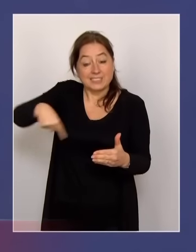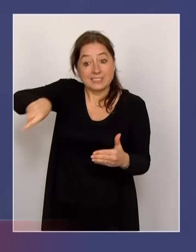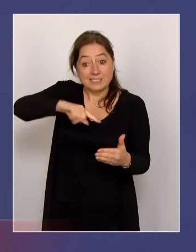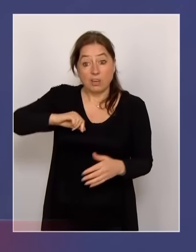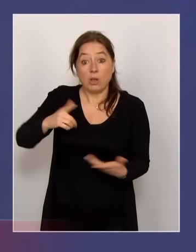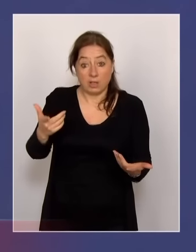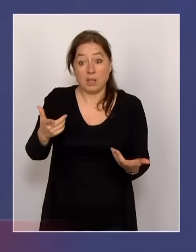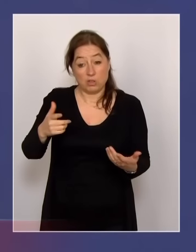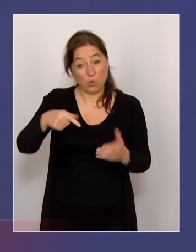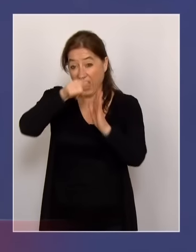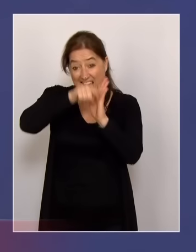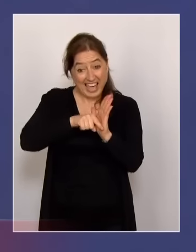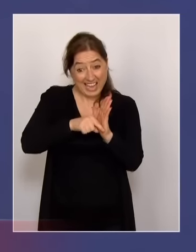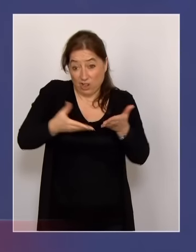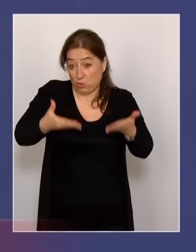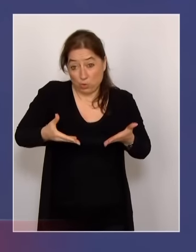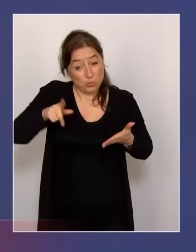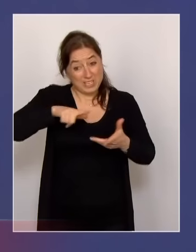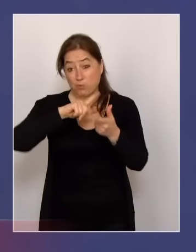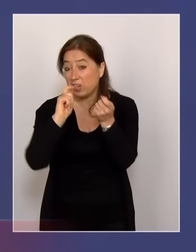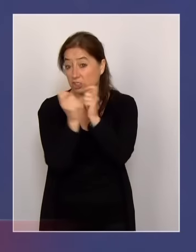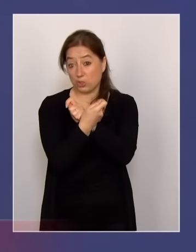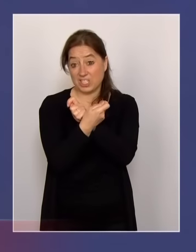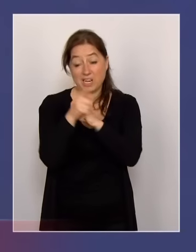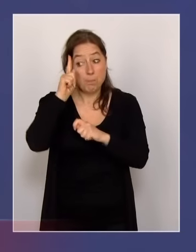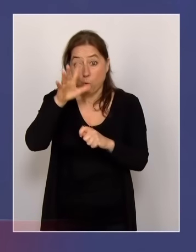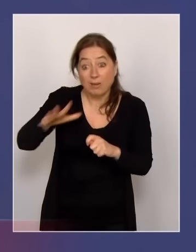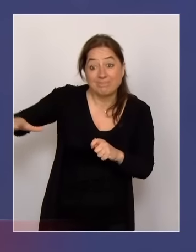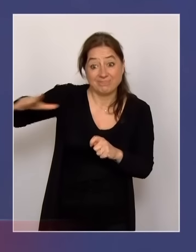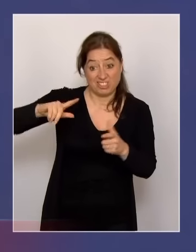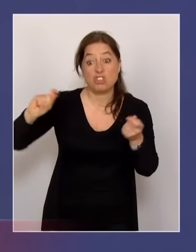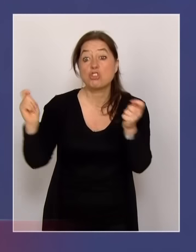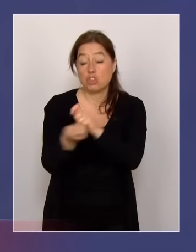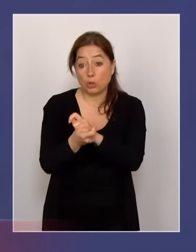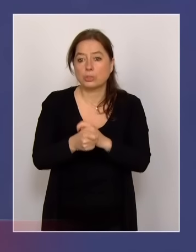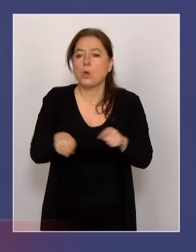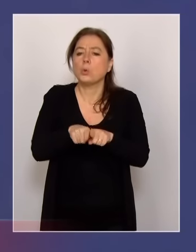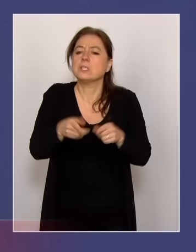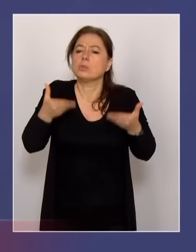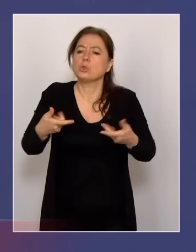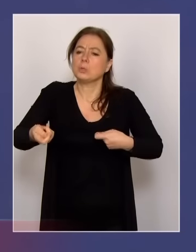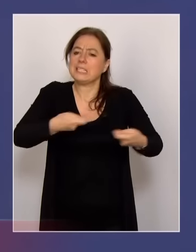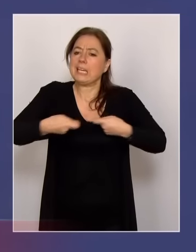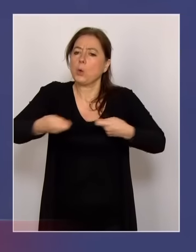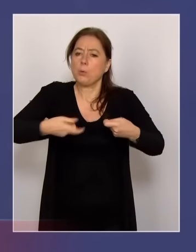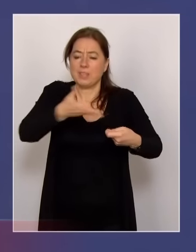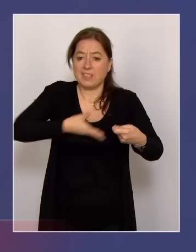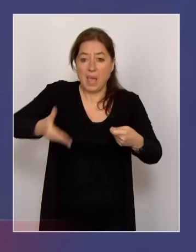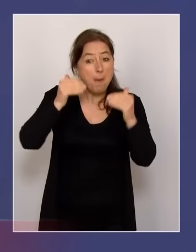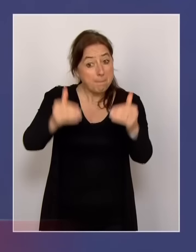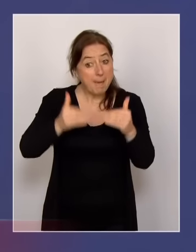Premier changement des règles. Le deuxième,'est que sur le plan économique, notre modèle tel qu'il est conçu aujourd'hui n'est plus soutenable.